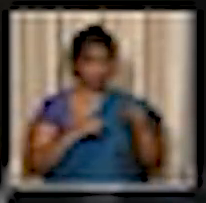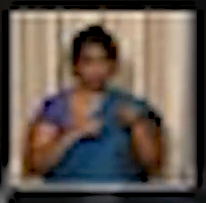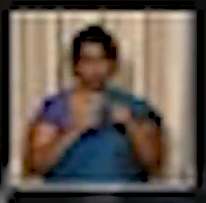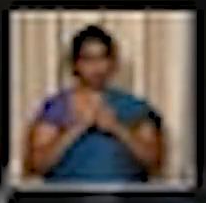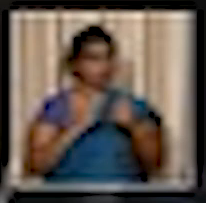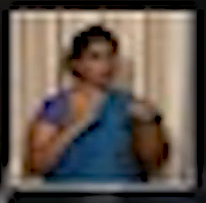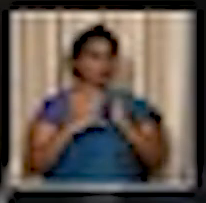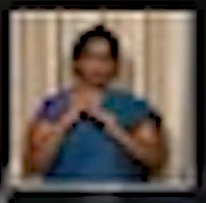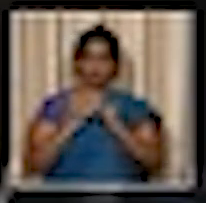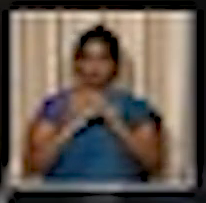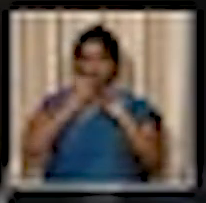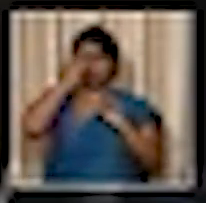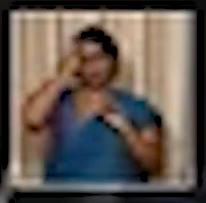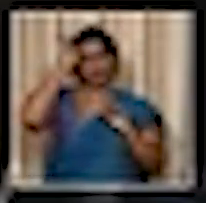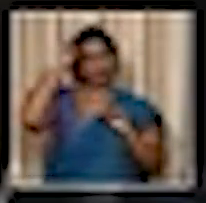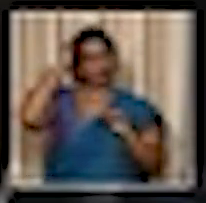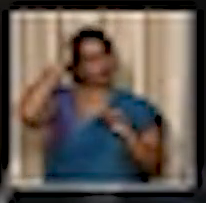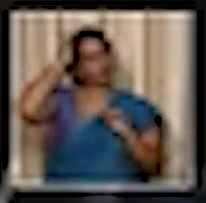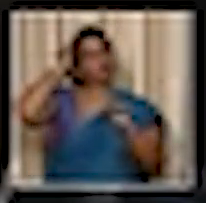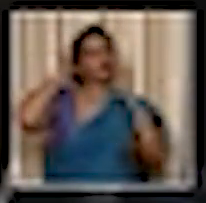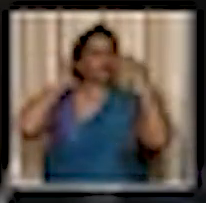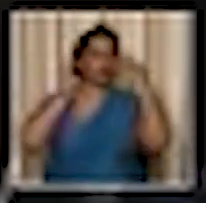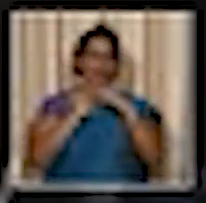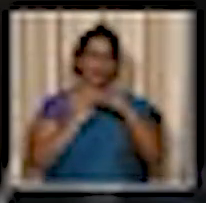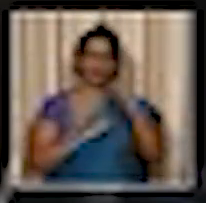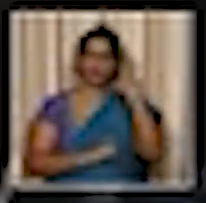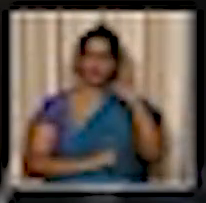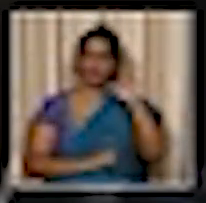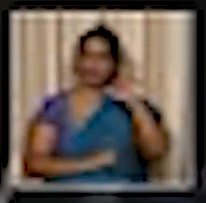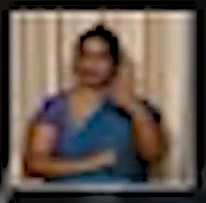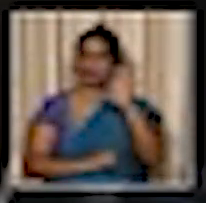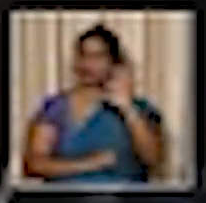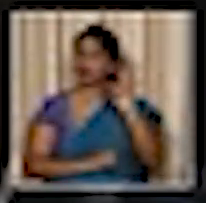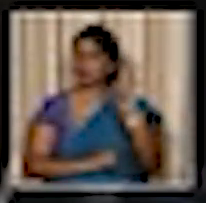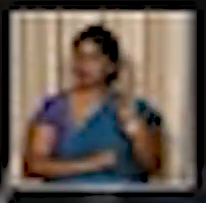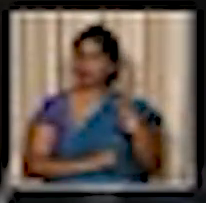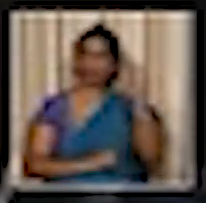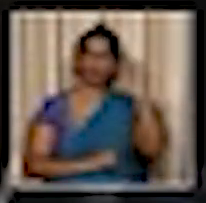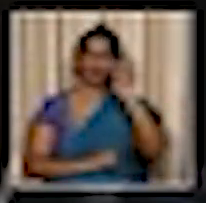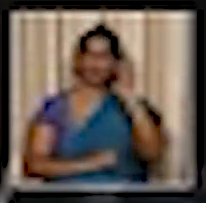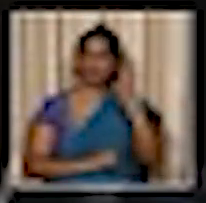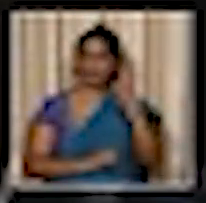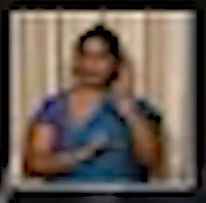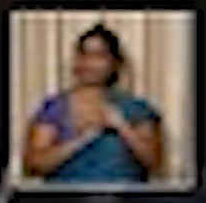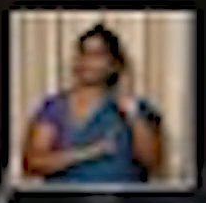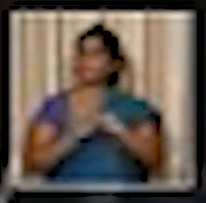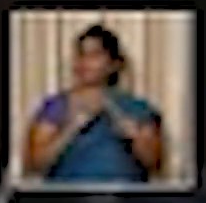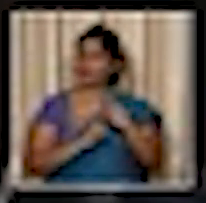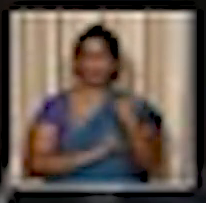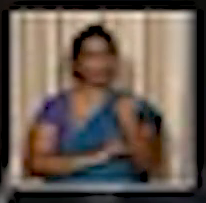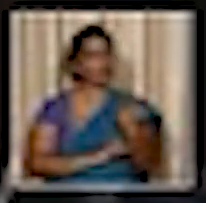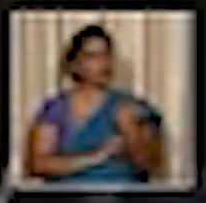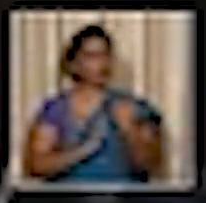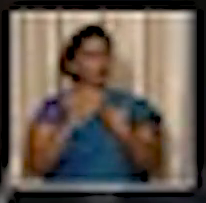ඔවුන්ට තහනම් කොට ඇති ක්‍රියාවක් වන අතර එම ප්‍රකාශය මගින් 1953 අංක 21 දරන පාර්ලිමේන්තු බලතල